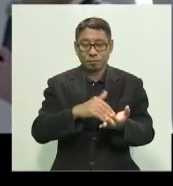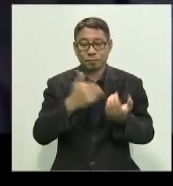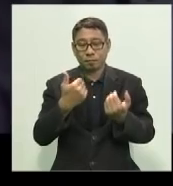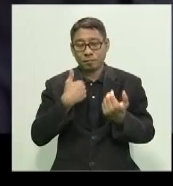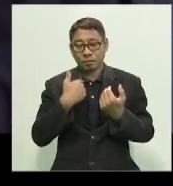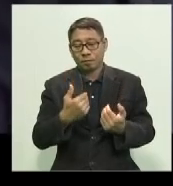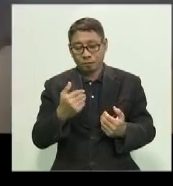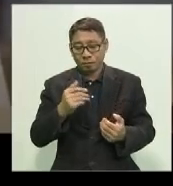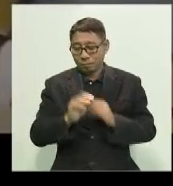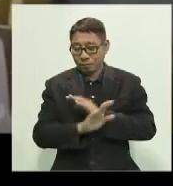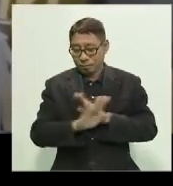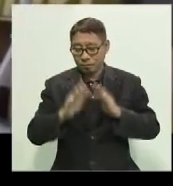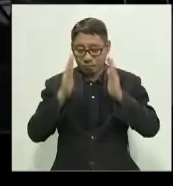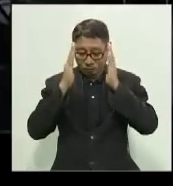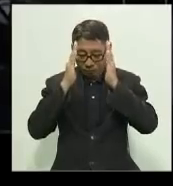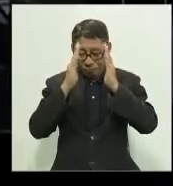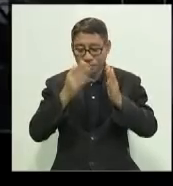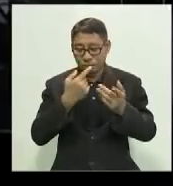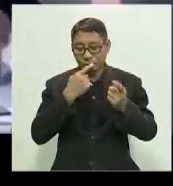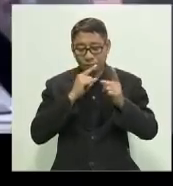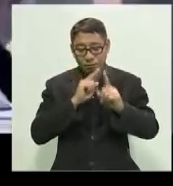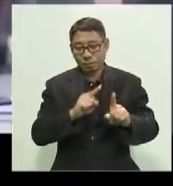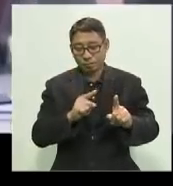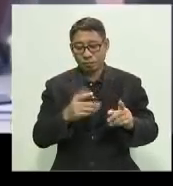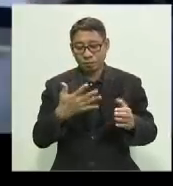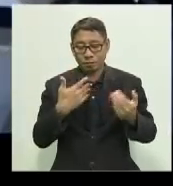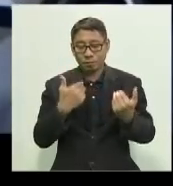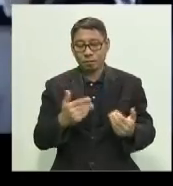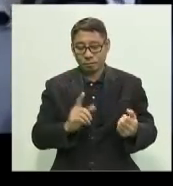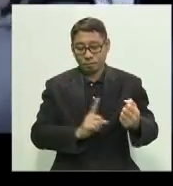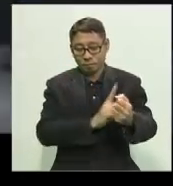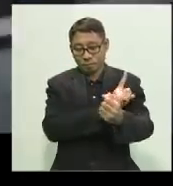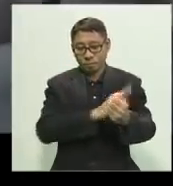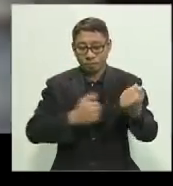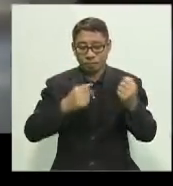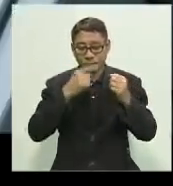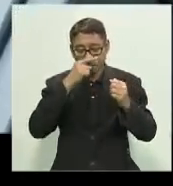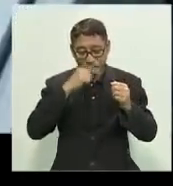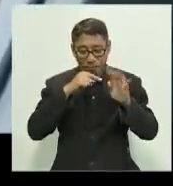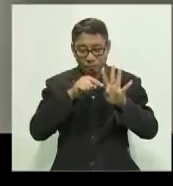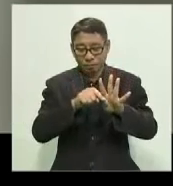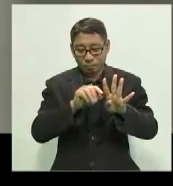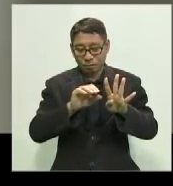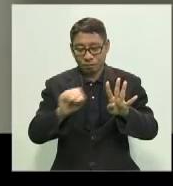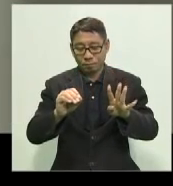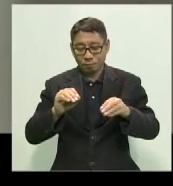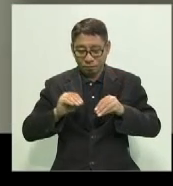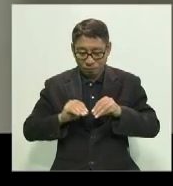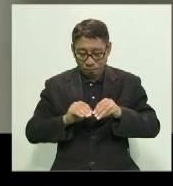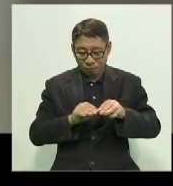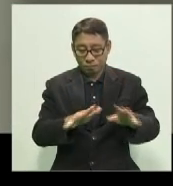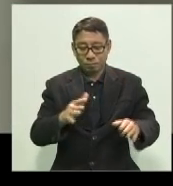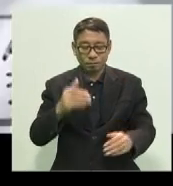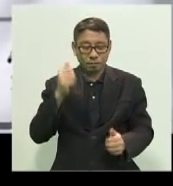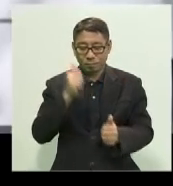นะคะโดยไม่ได้มีเจตนาที่จะตอบโต้ใคร แล้วก็สำหรับเพลงนี้นะครับ Thailand 4.0 ก็เผยแพร่ผ่